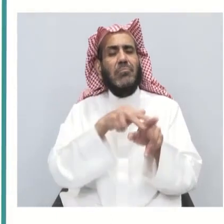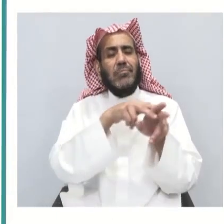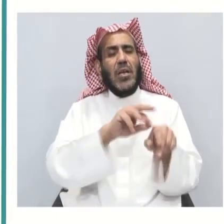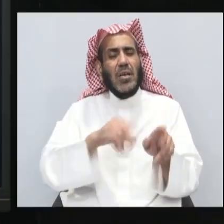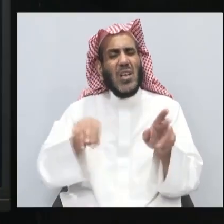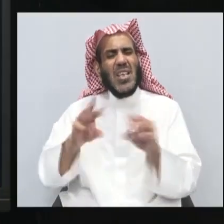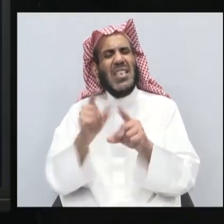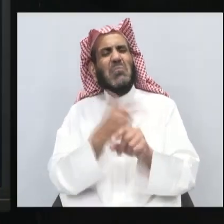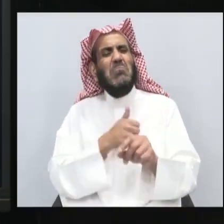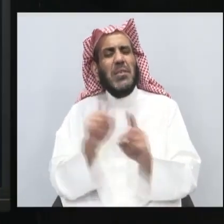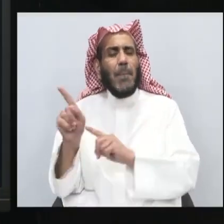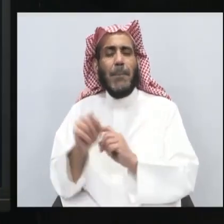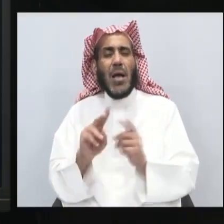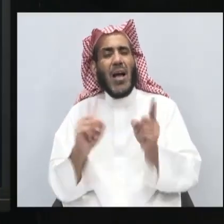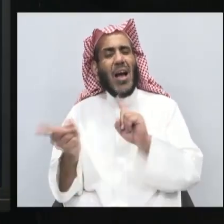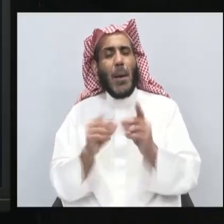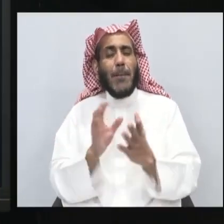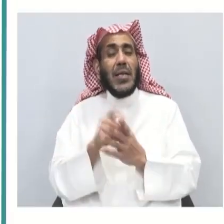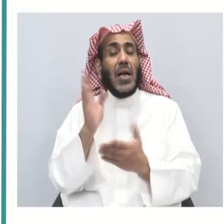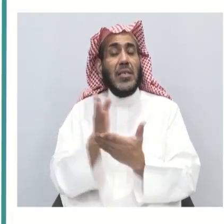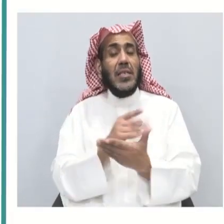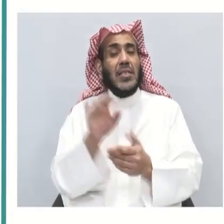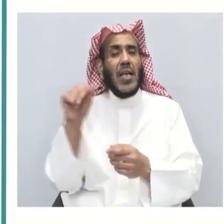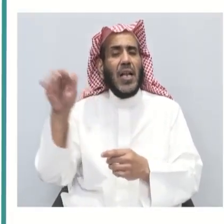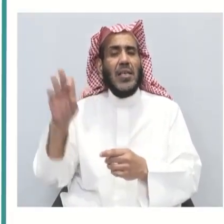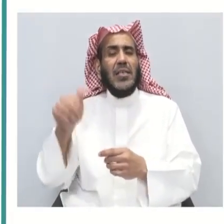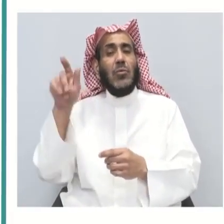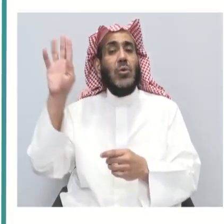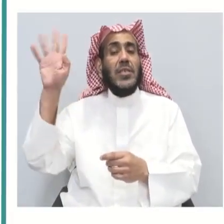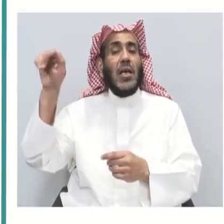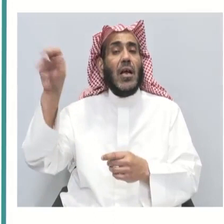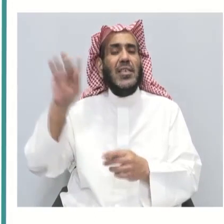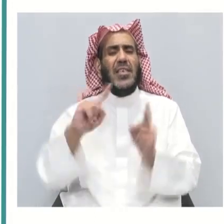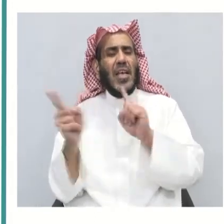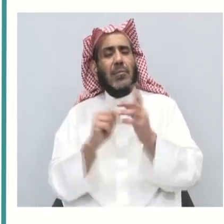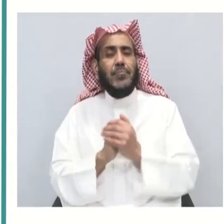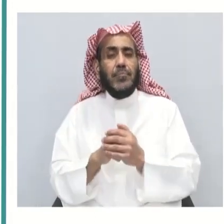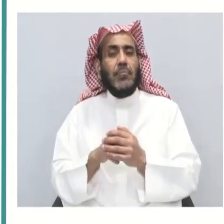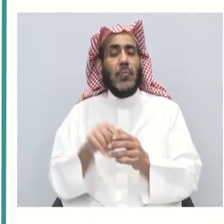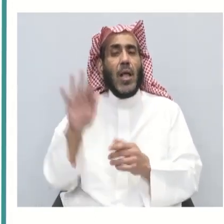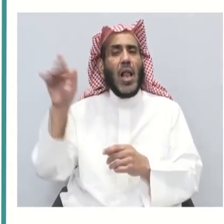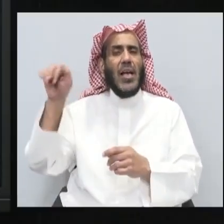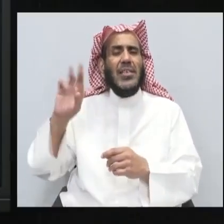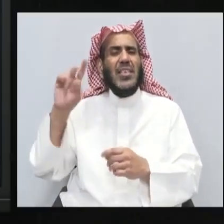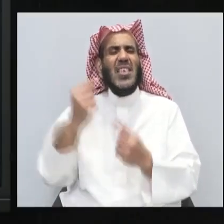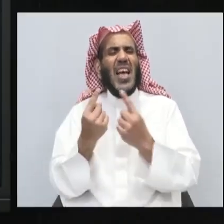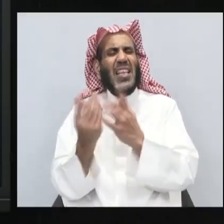قارن أو قارني بين خصائص الحزازيات والسرخسيات، ما الذي يشترك